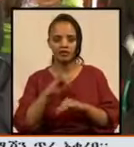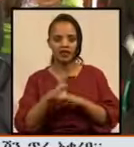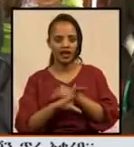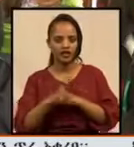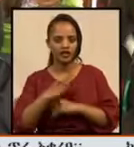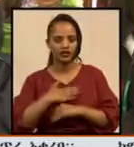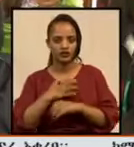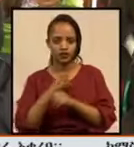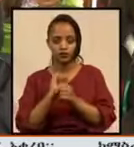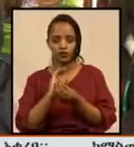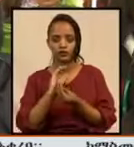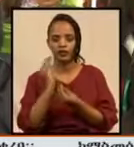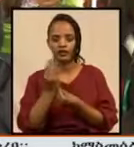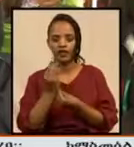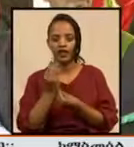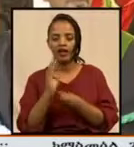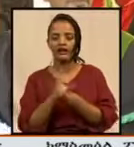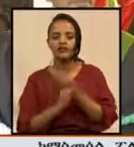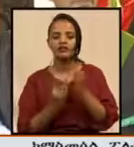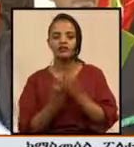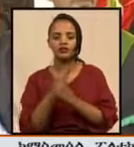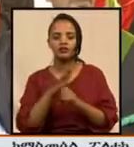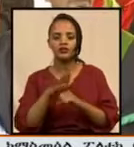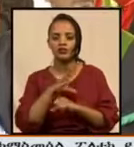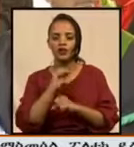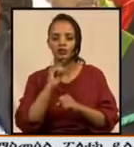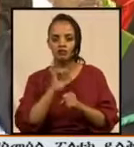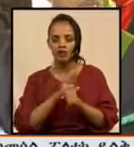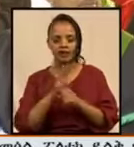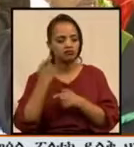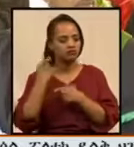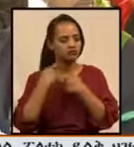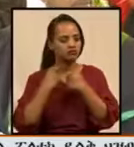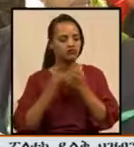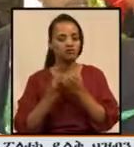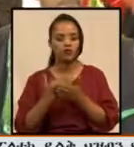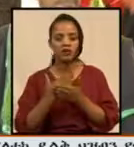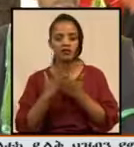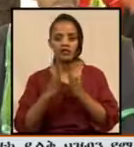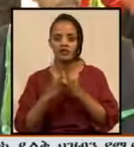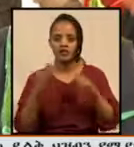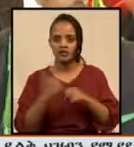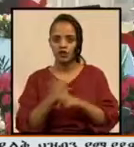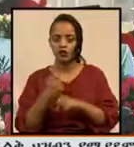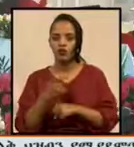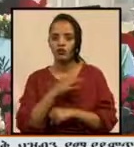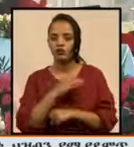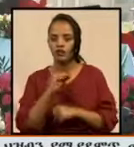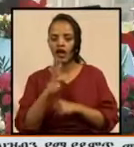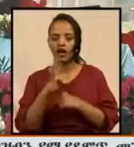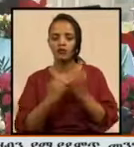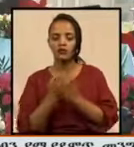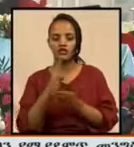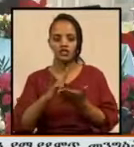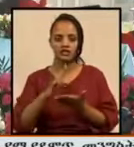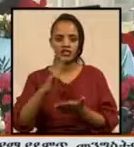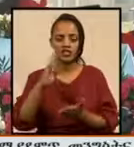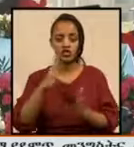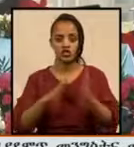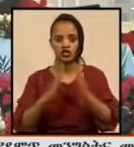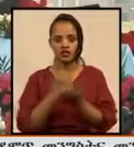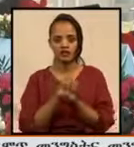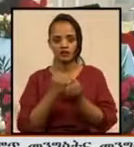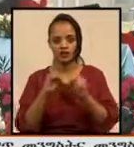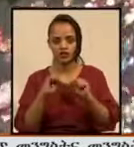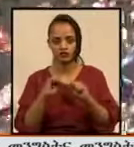ሀገራችን ተጨባጭ ሁኔታ ሀገርን ለማልማት ብቁና በቂ ምሩቃንን በማፍራት ረገድ ሰፊ ስራ እየተሰራ መሆኑንና የአርባ ምንጭ ዩኒቨርሲቲም ችግር ፈቺ